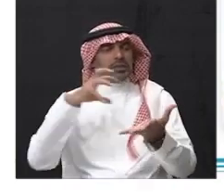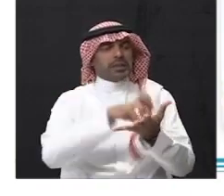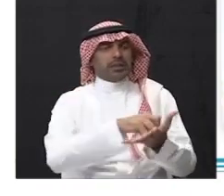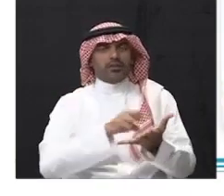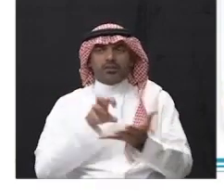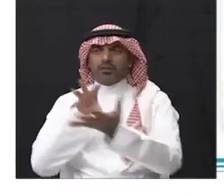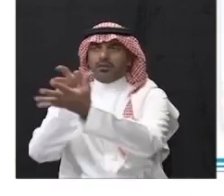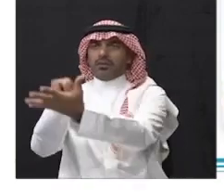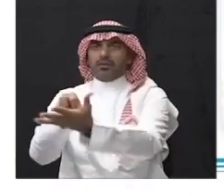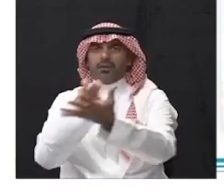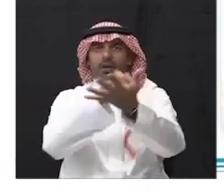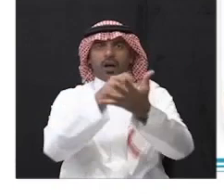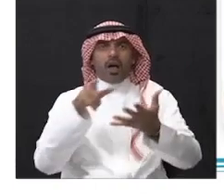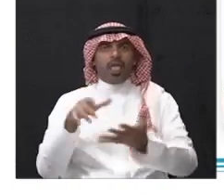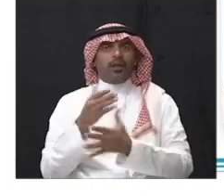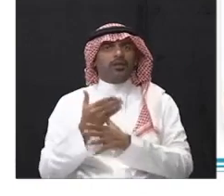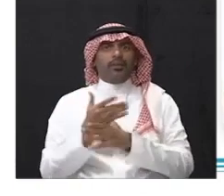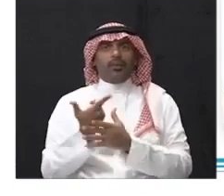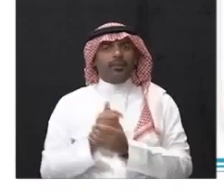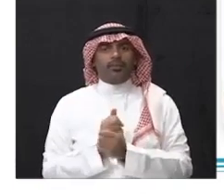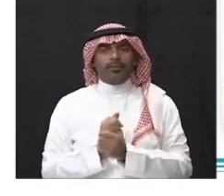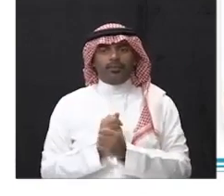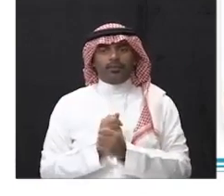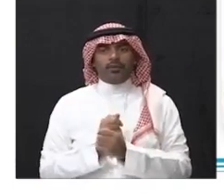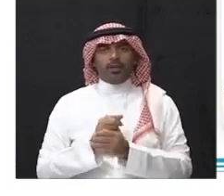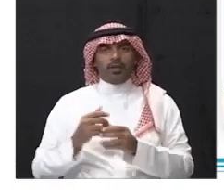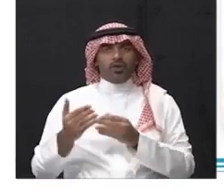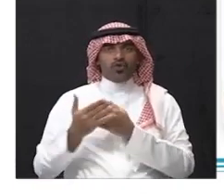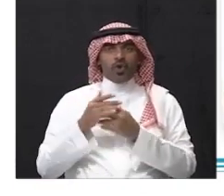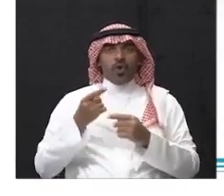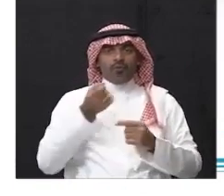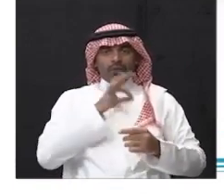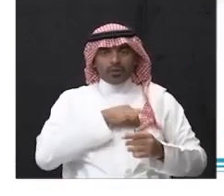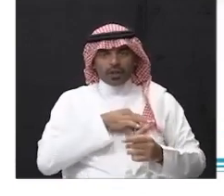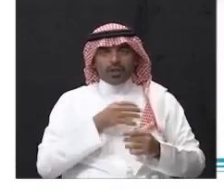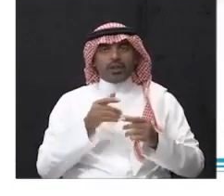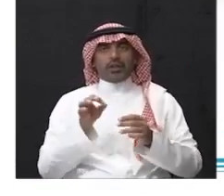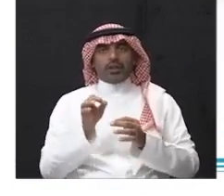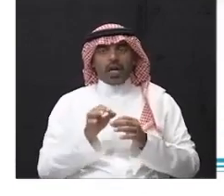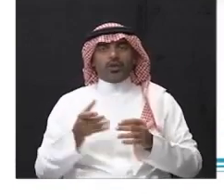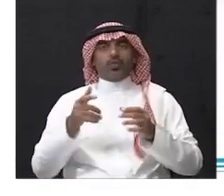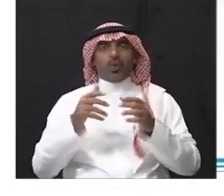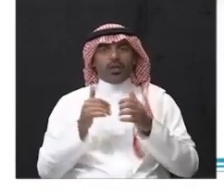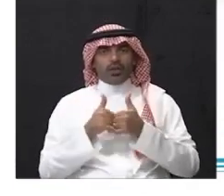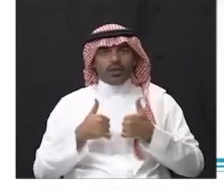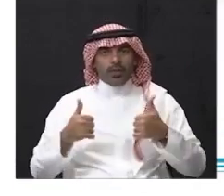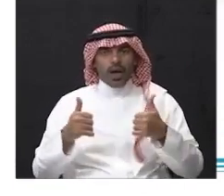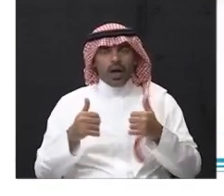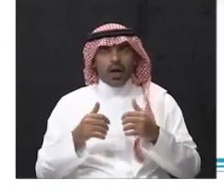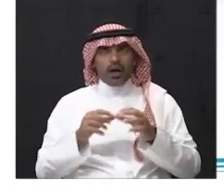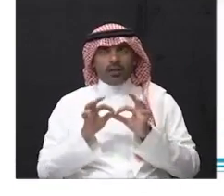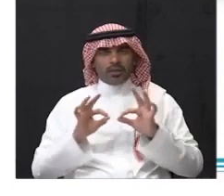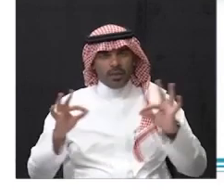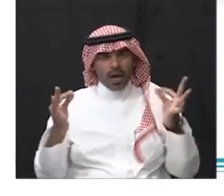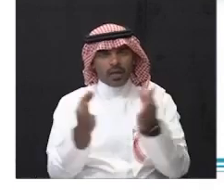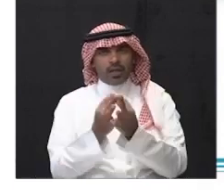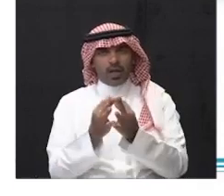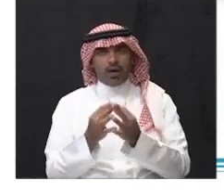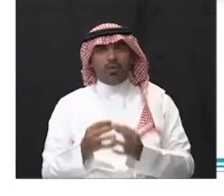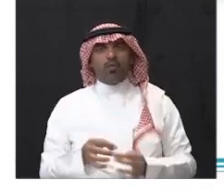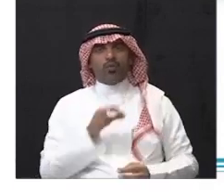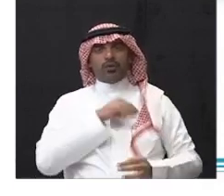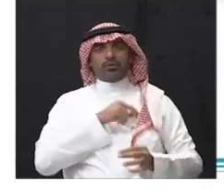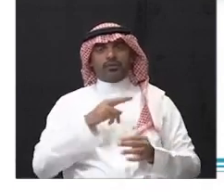ثالثاً الدوافع الاجتماعية، رابعاً الدوافع الثقافية. سؤال: برهن على أن